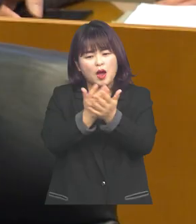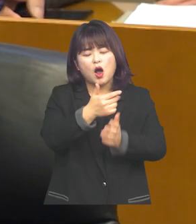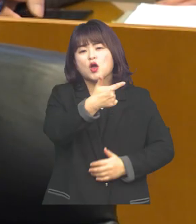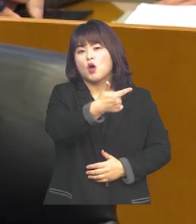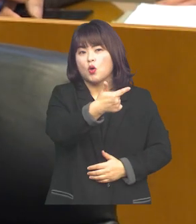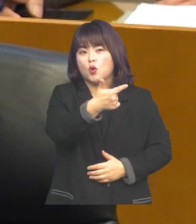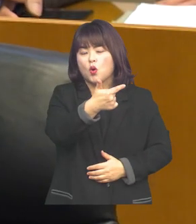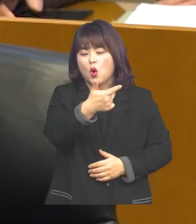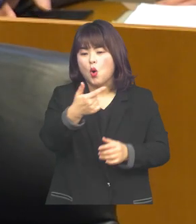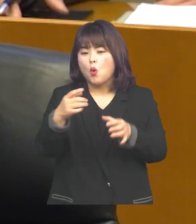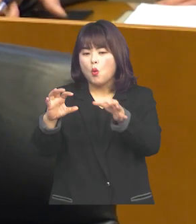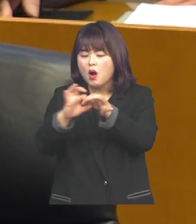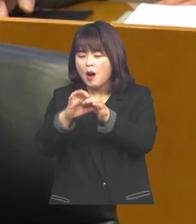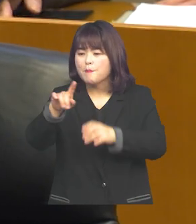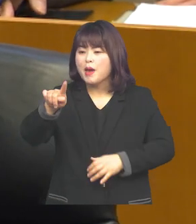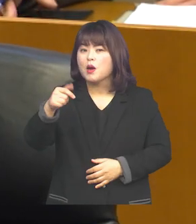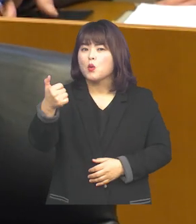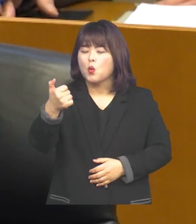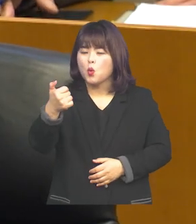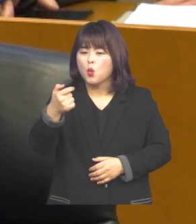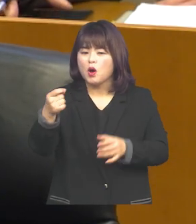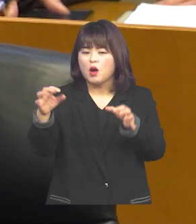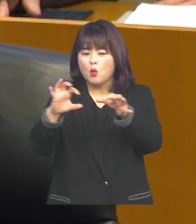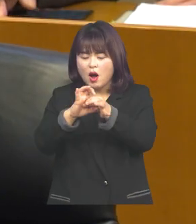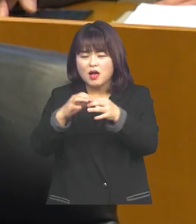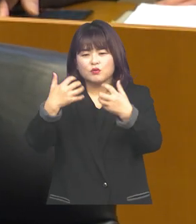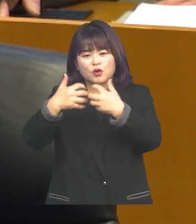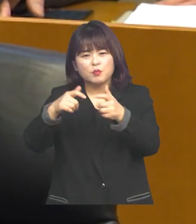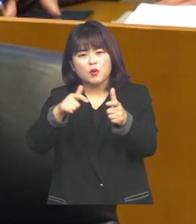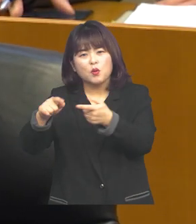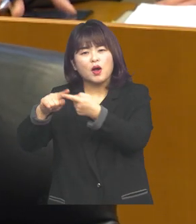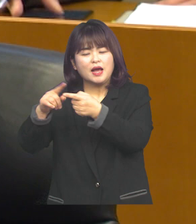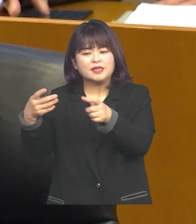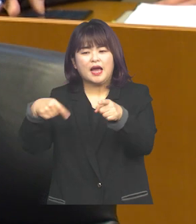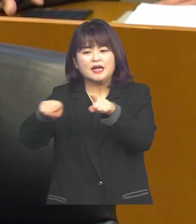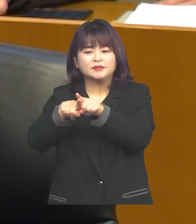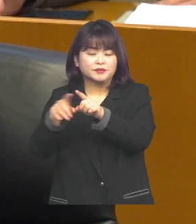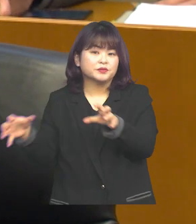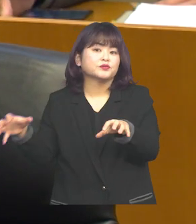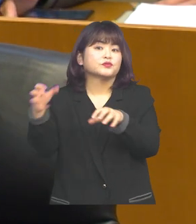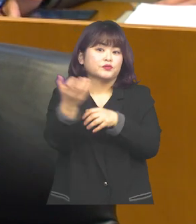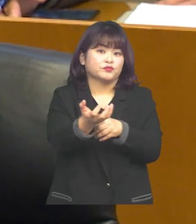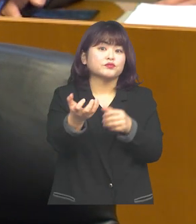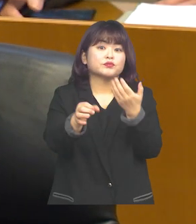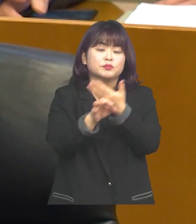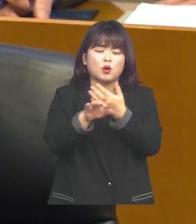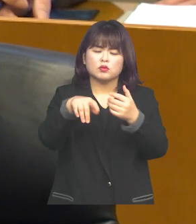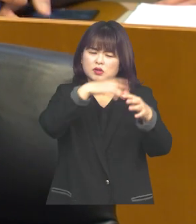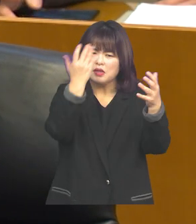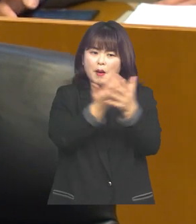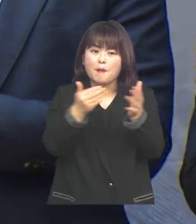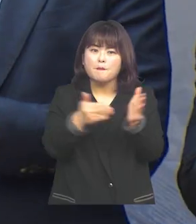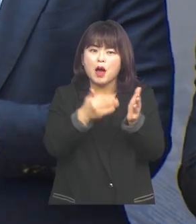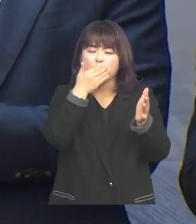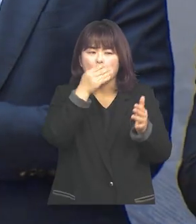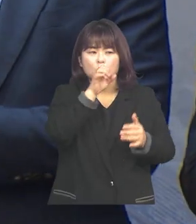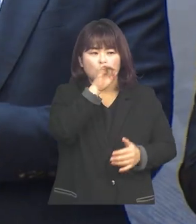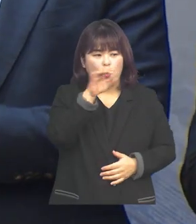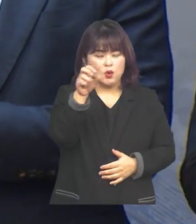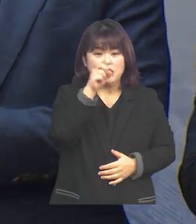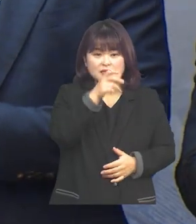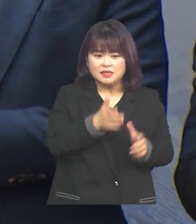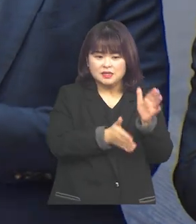라인 6기가 세워지며 150여 개 반도체 소재 부품 장비 설계 기업 등이 입주하며 이 프로젝트가 완성되면